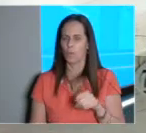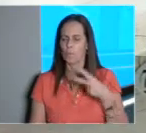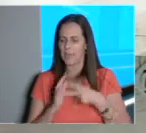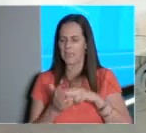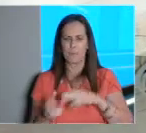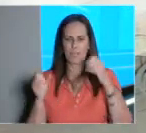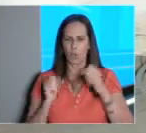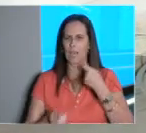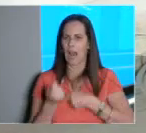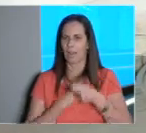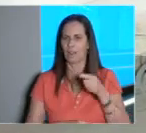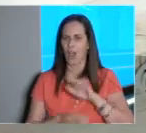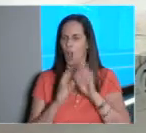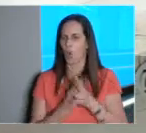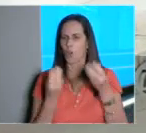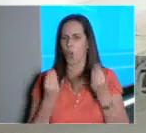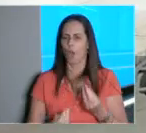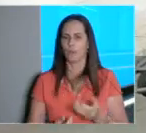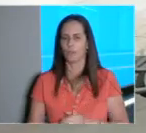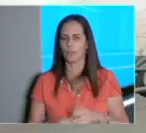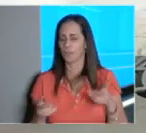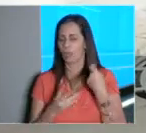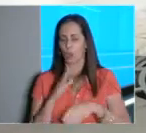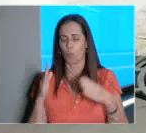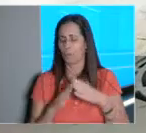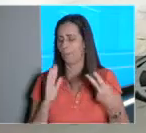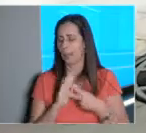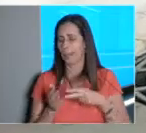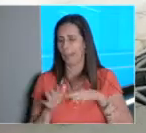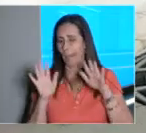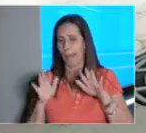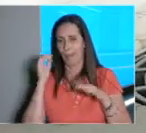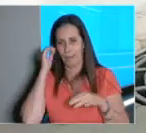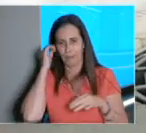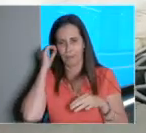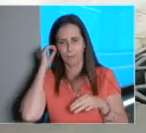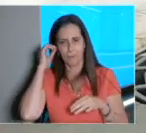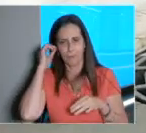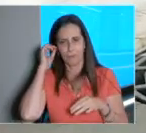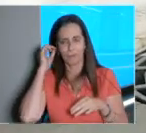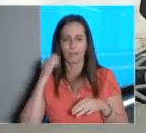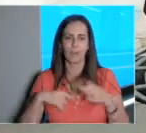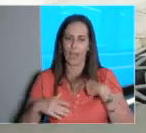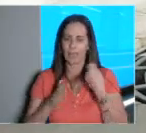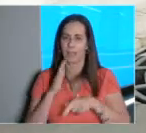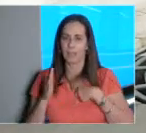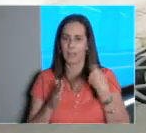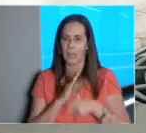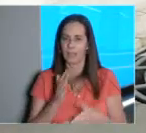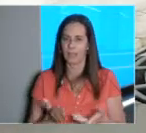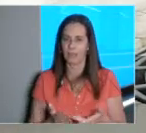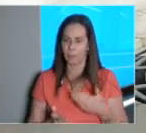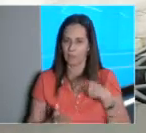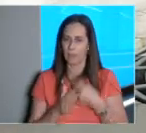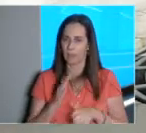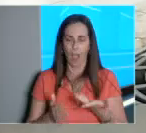מדינית, ביטחונית, כלכלית, הכל טוב. כלכלית, אי אפשר לקנות דירות. מדינית. ויגדור ליברמן, דירות. אני קניתי. קנית, אבל אני